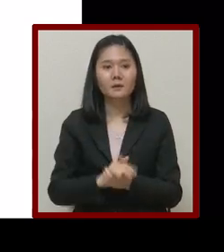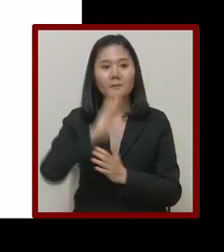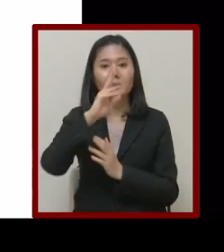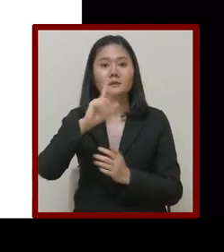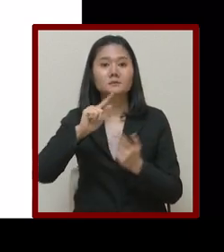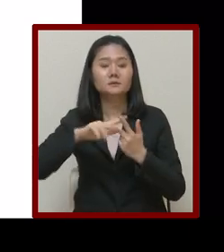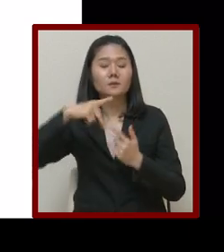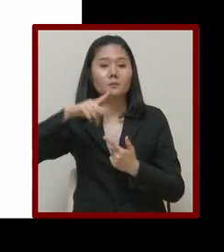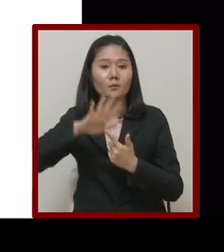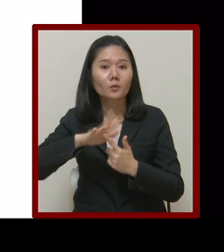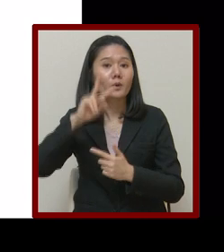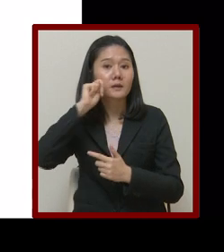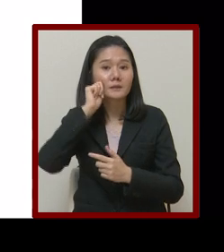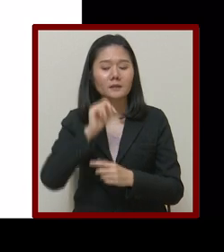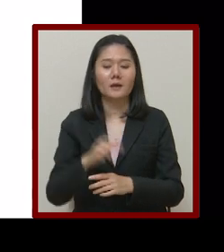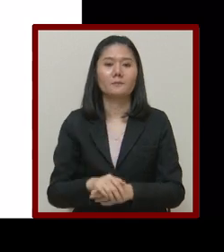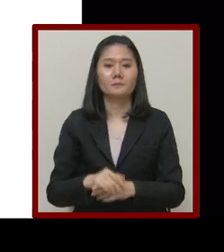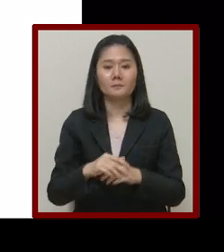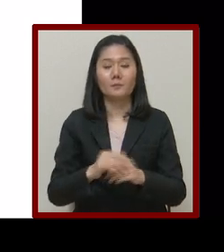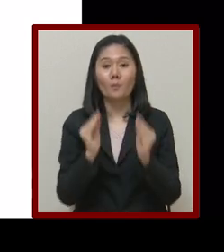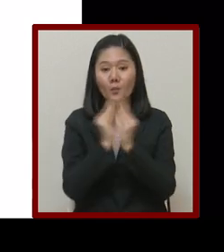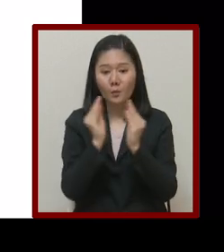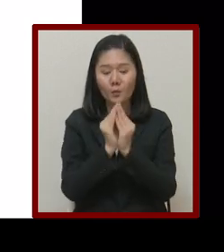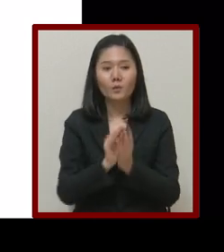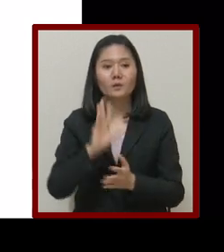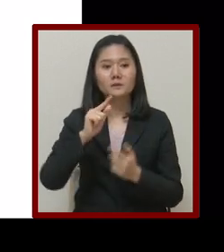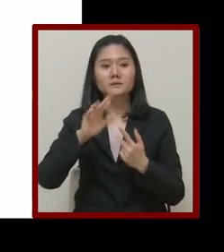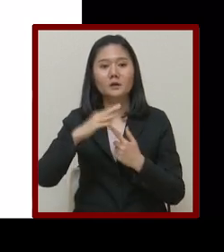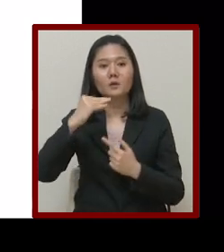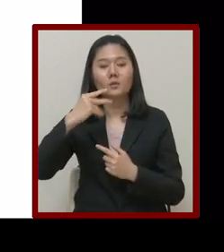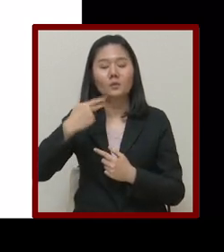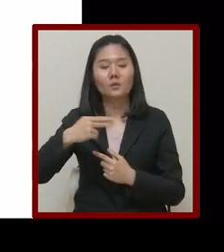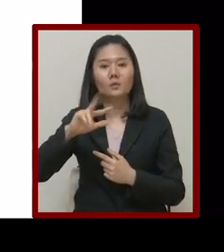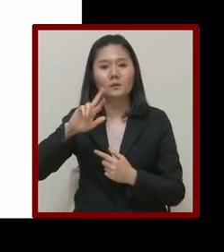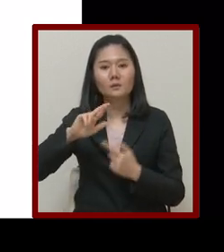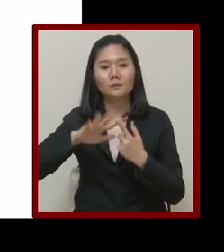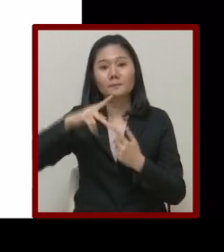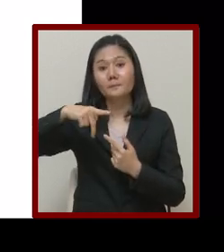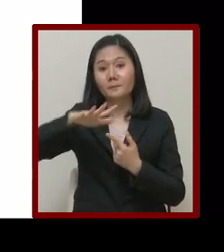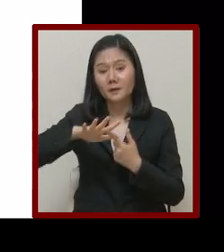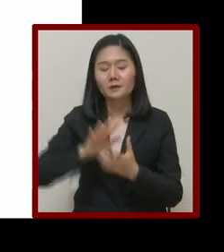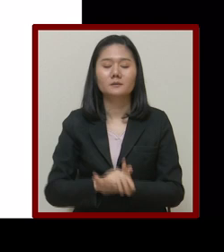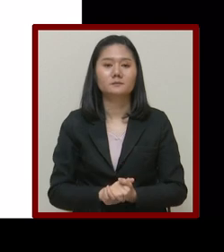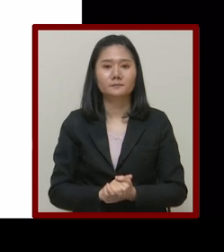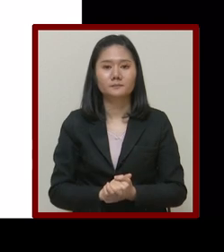พลูน้ำรากบัวชาโหระพาสารแหน่